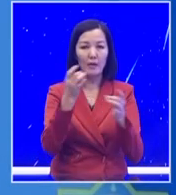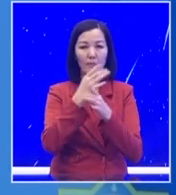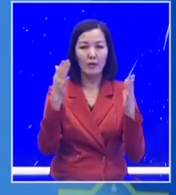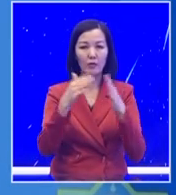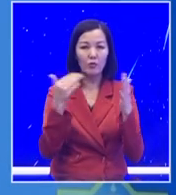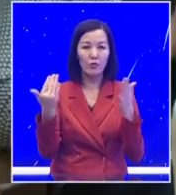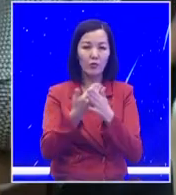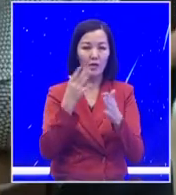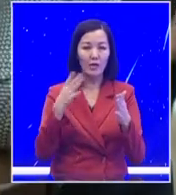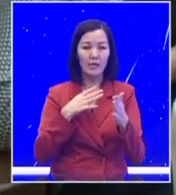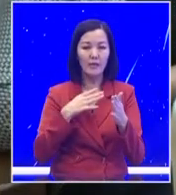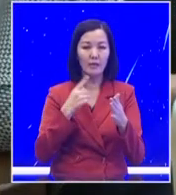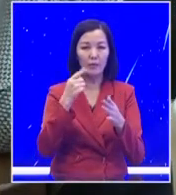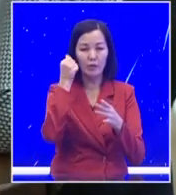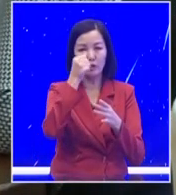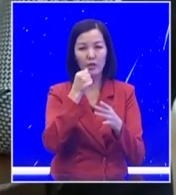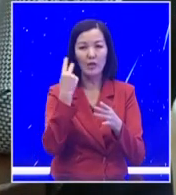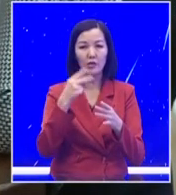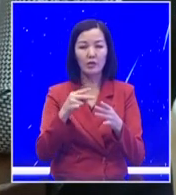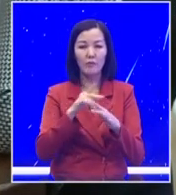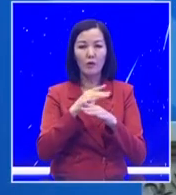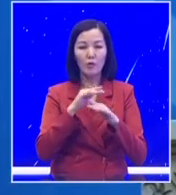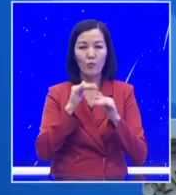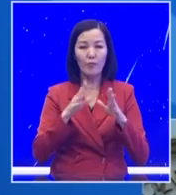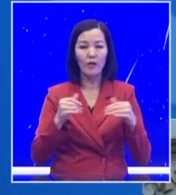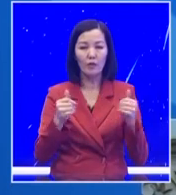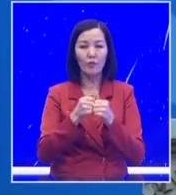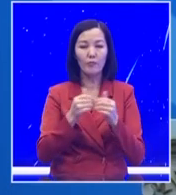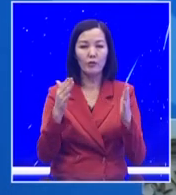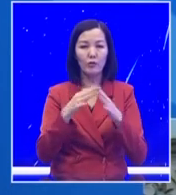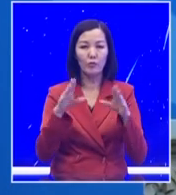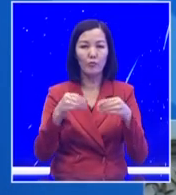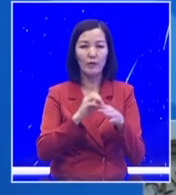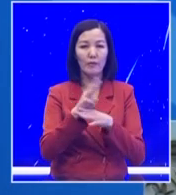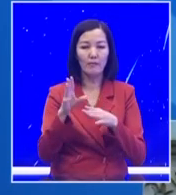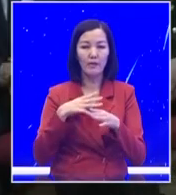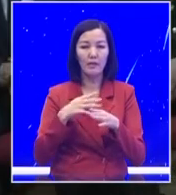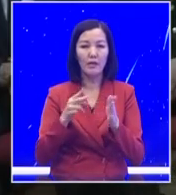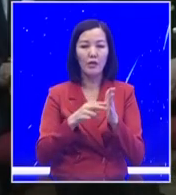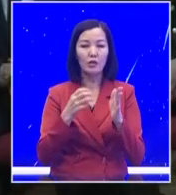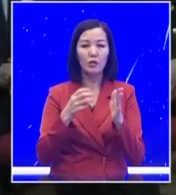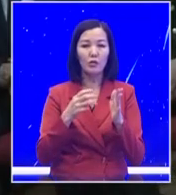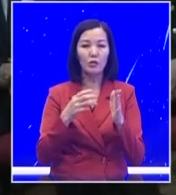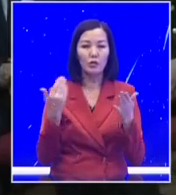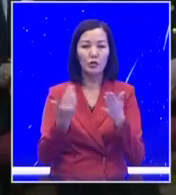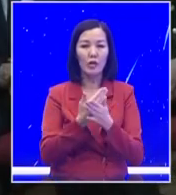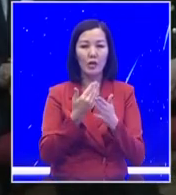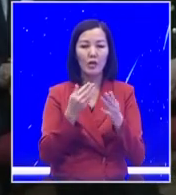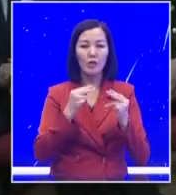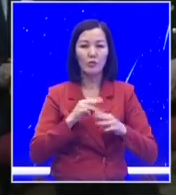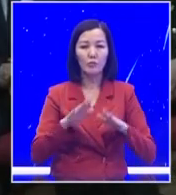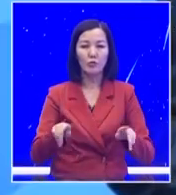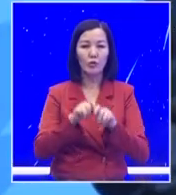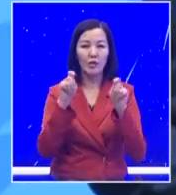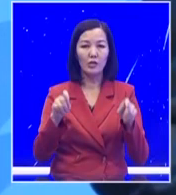үйлері жаңартылды. Жыл бойы 20-ға тарта көпбалалы отбасы баспанамен қамтылды. 700-ден аса жаңа жұмыс орны